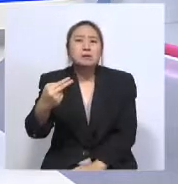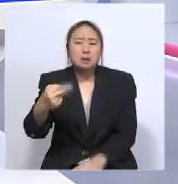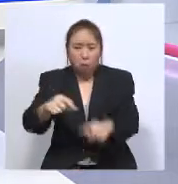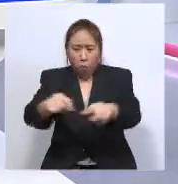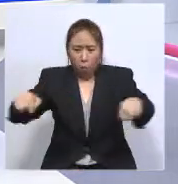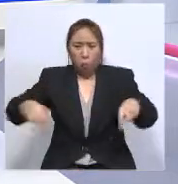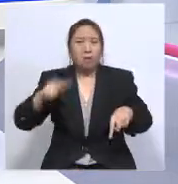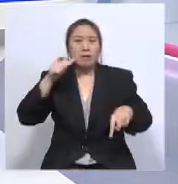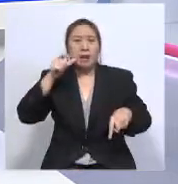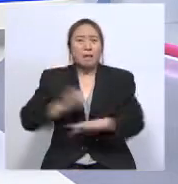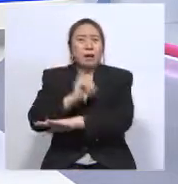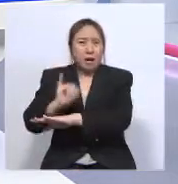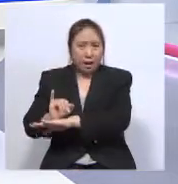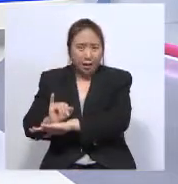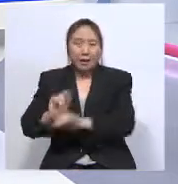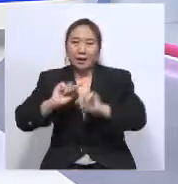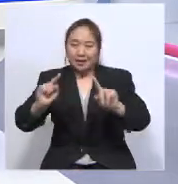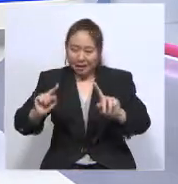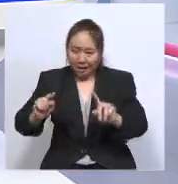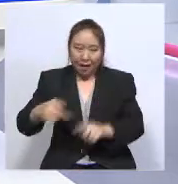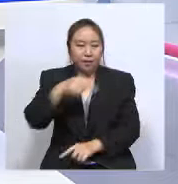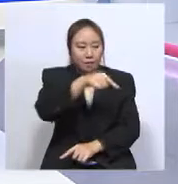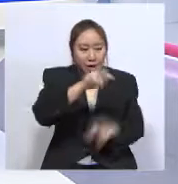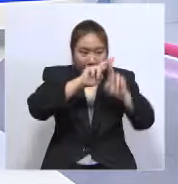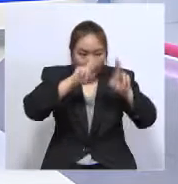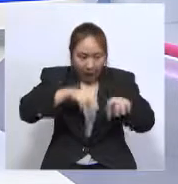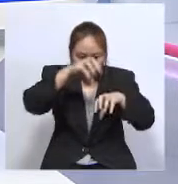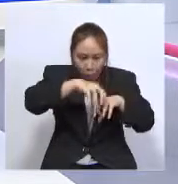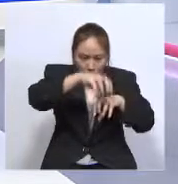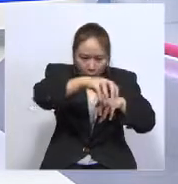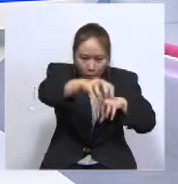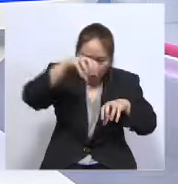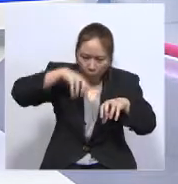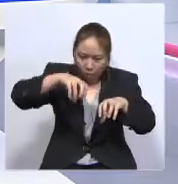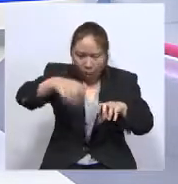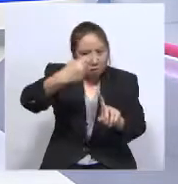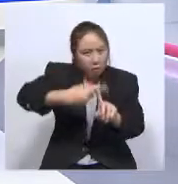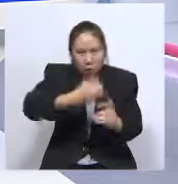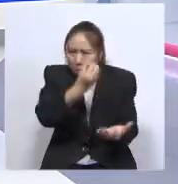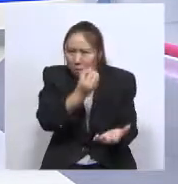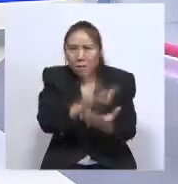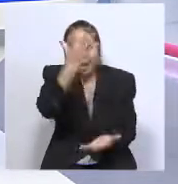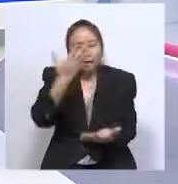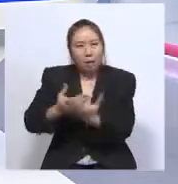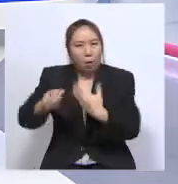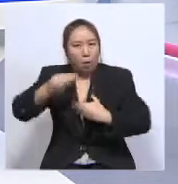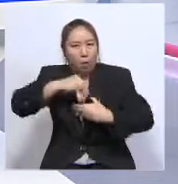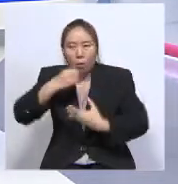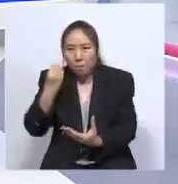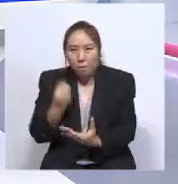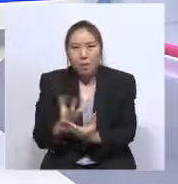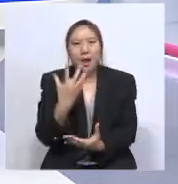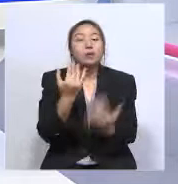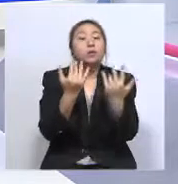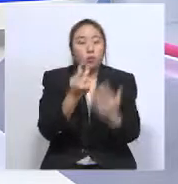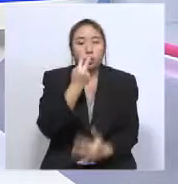ต่อให้กับผู้ค้าเนี่ยโหมูลค่ามหาศาลนะครับ ใช่แล้ว แล้วกำไรที่ได้เนี่ยมันมหาศาลเหลือเกินนะครับเดี๋ยวไปดูหลักเกณฑ์ก่อนว่าจะมี